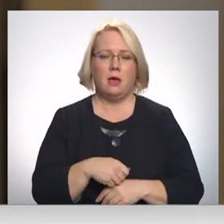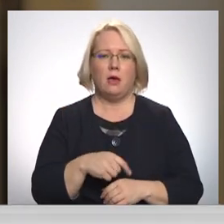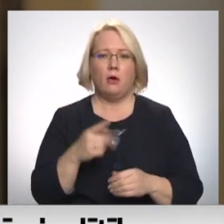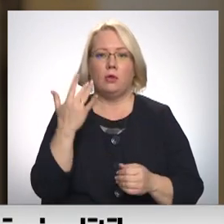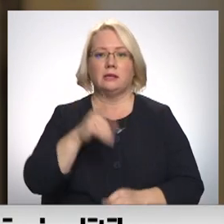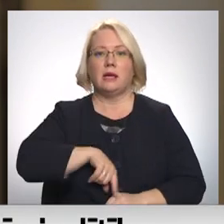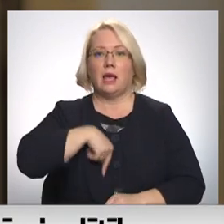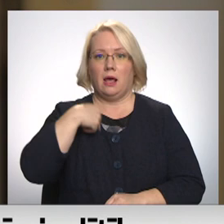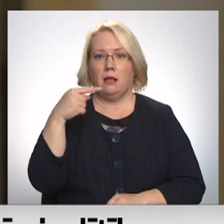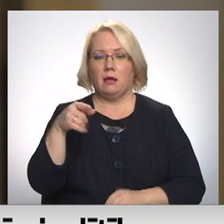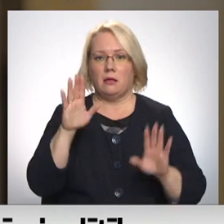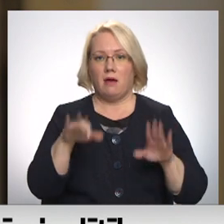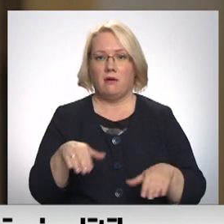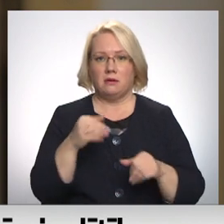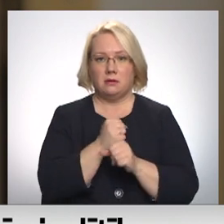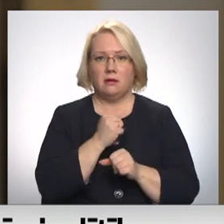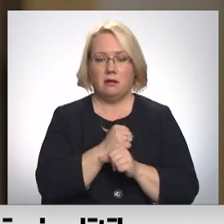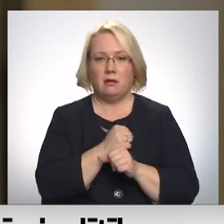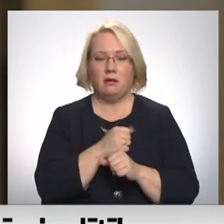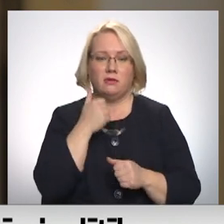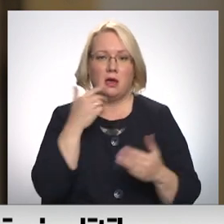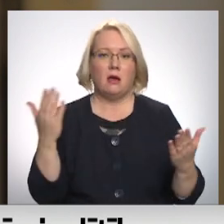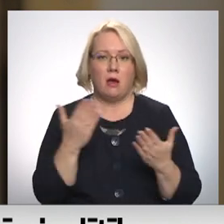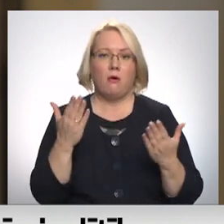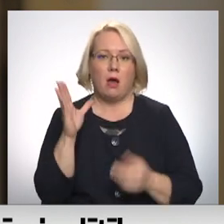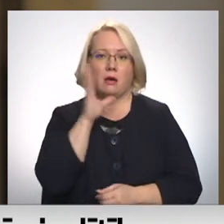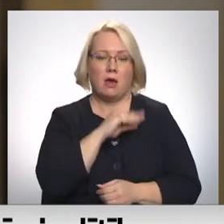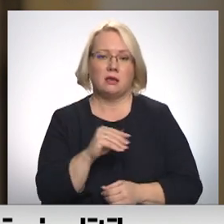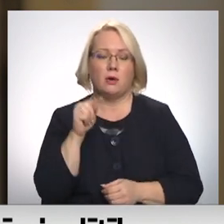tā spēsiet vēl? Kaut kā jau ir jāspēj. Šis